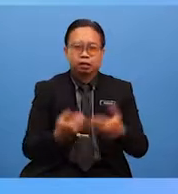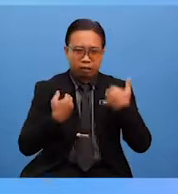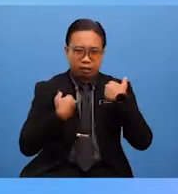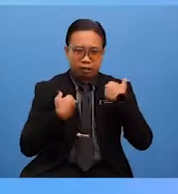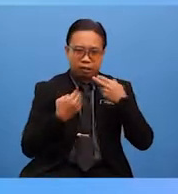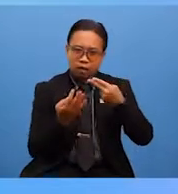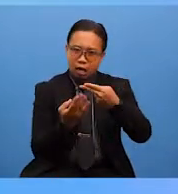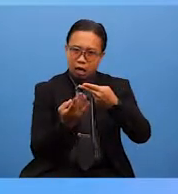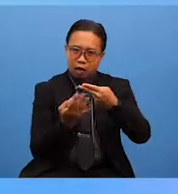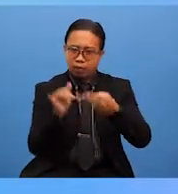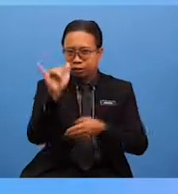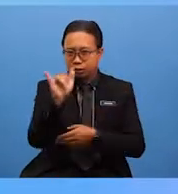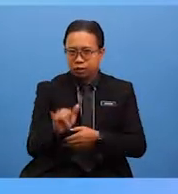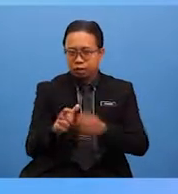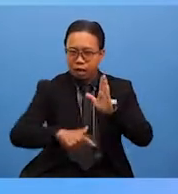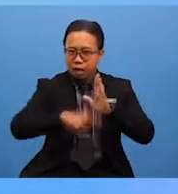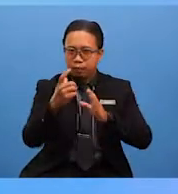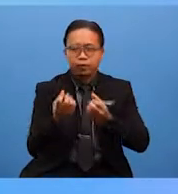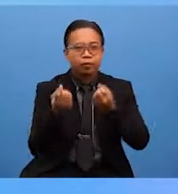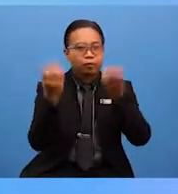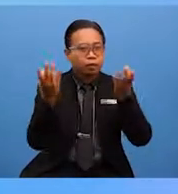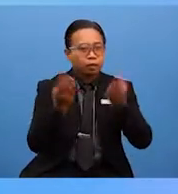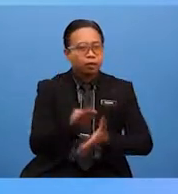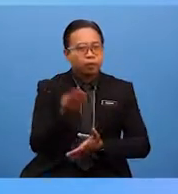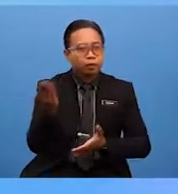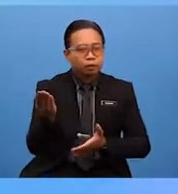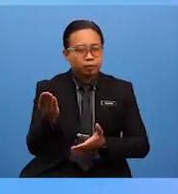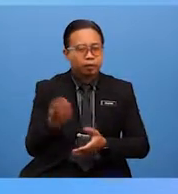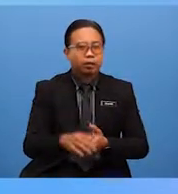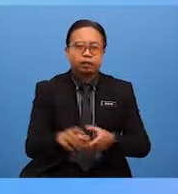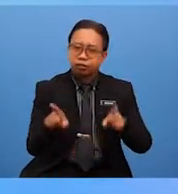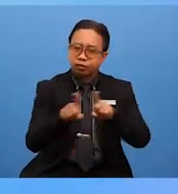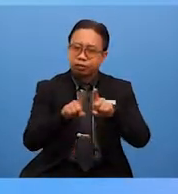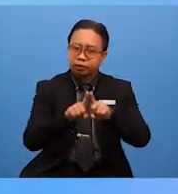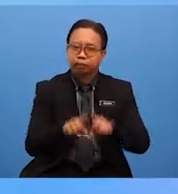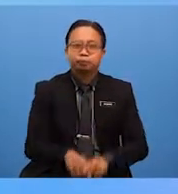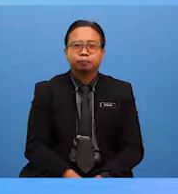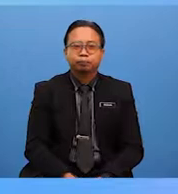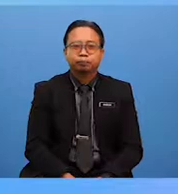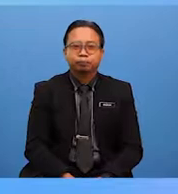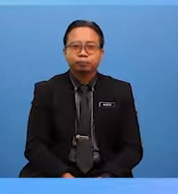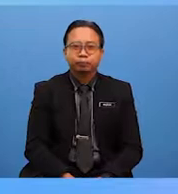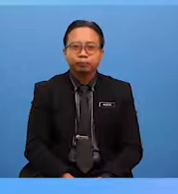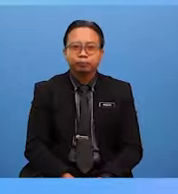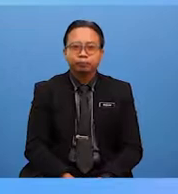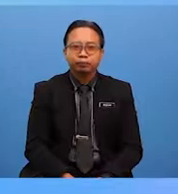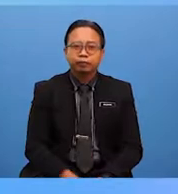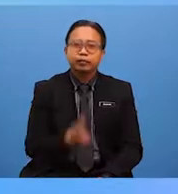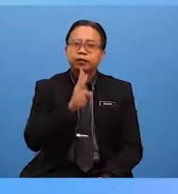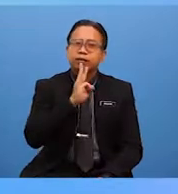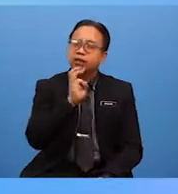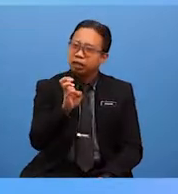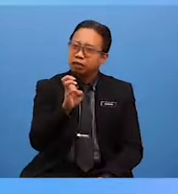HB yang lebih banyak pagi bahan yang serupa Ice